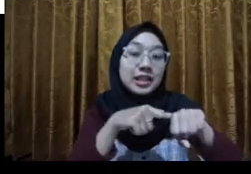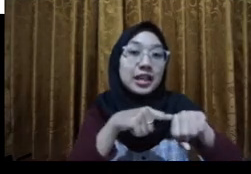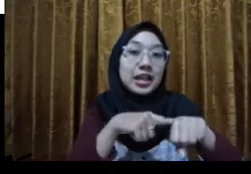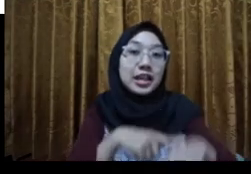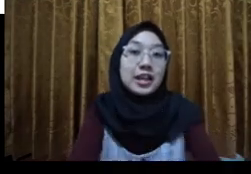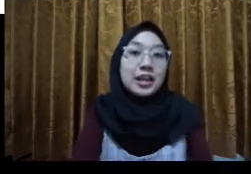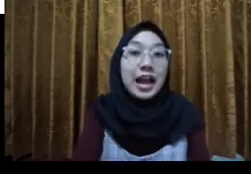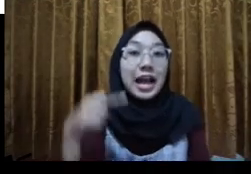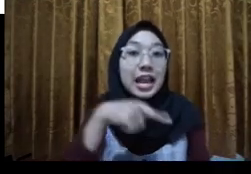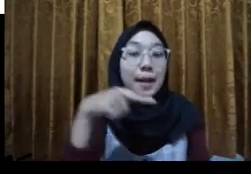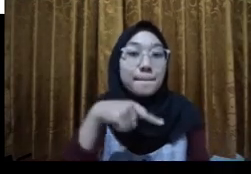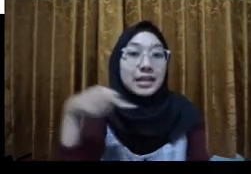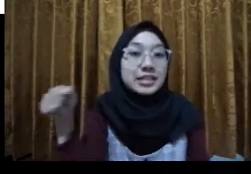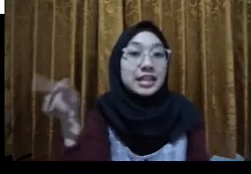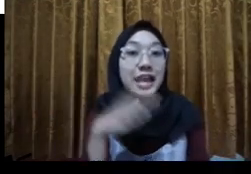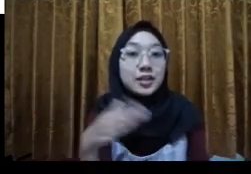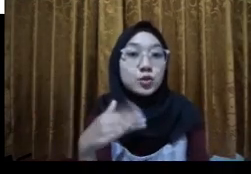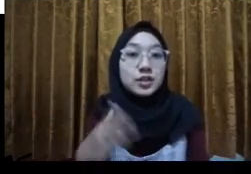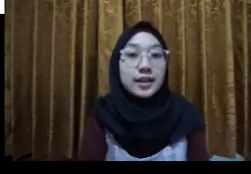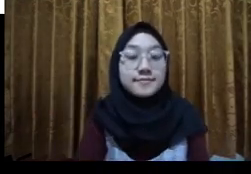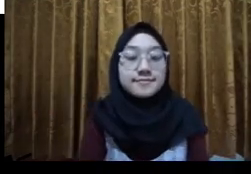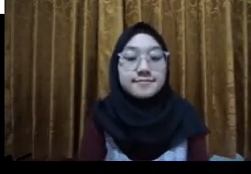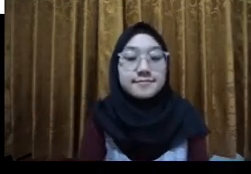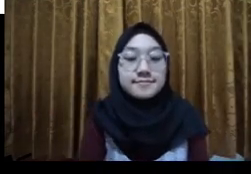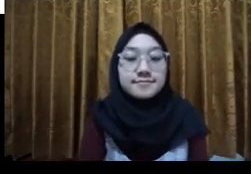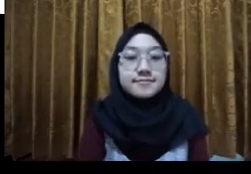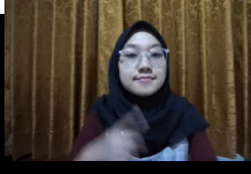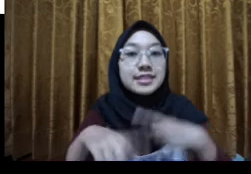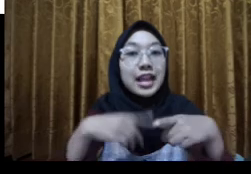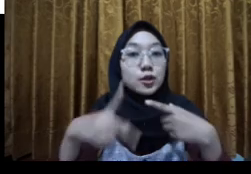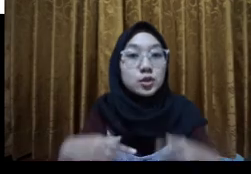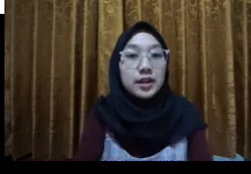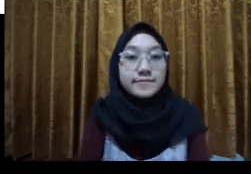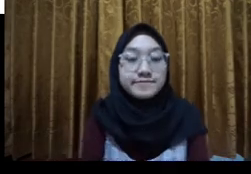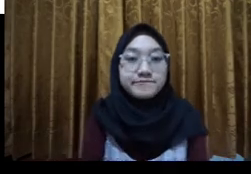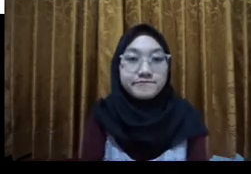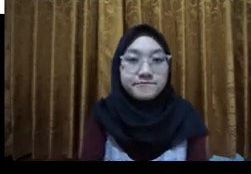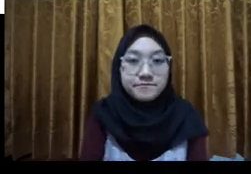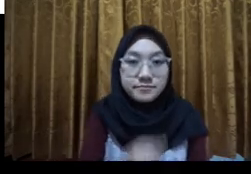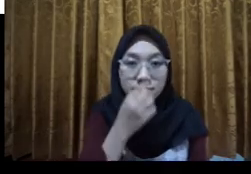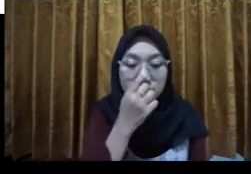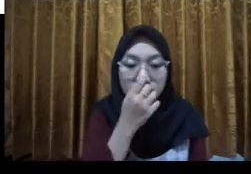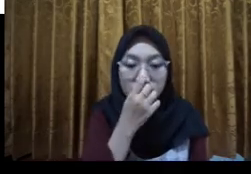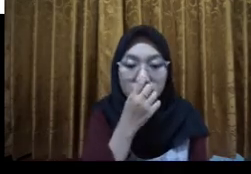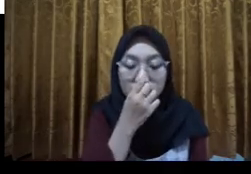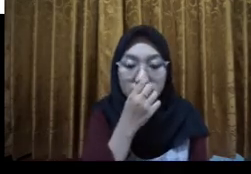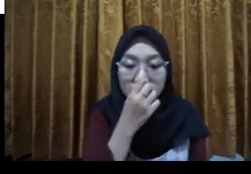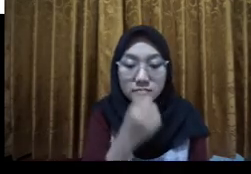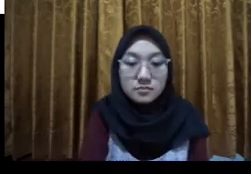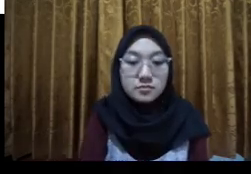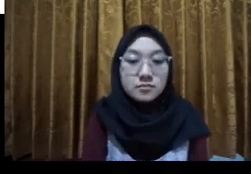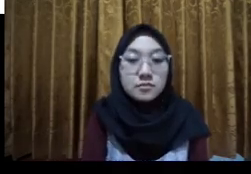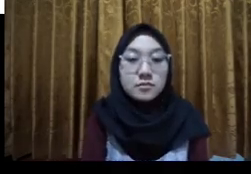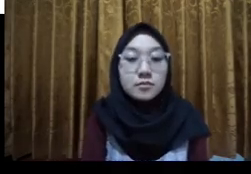lagi. Dia akan next ke halaman selanjutnya. Biasanya gitu. Kalau dia tidak berhenti ya tidak apa-apa, tapi kalau dia